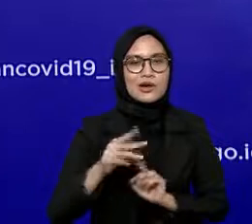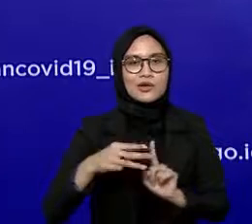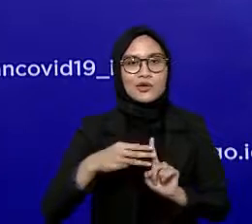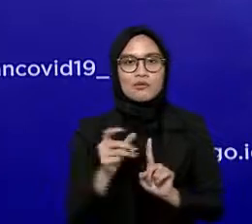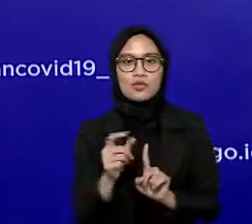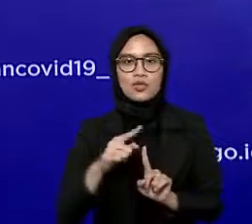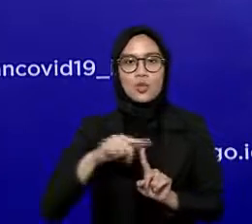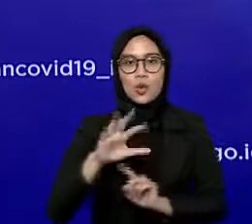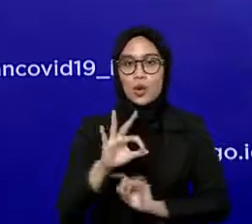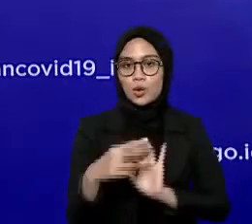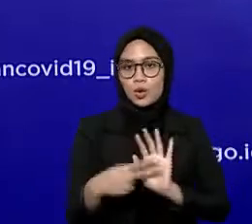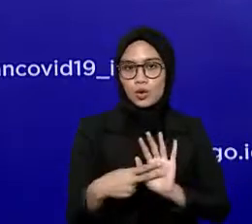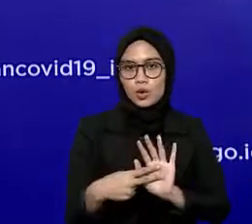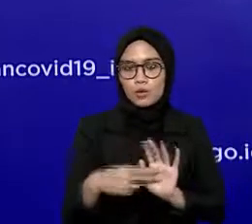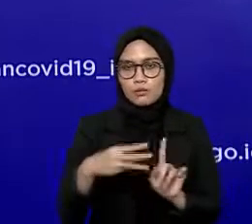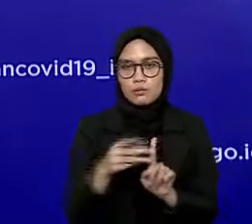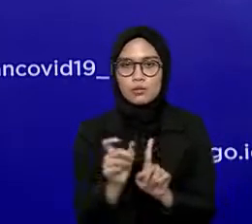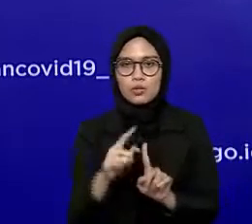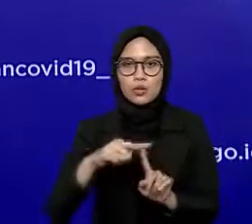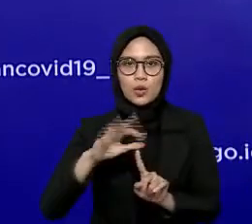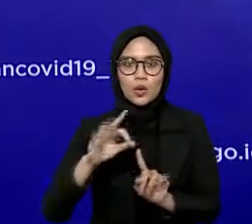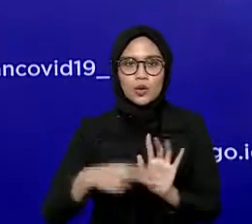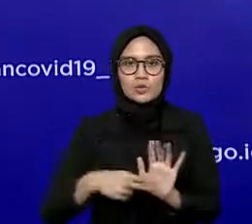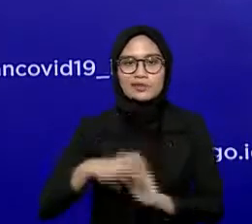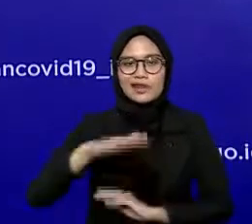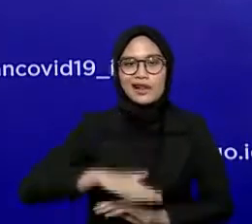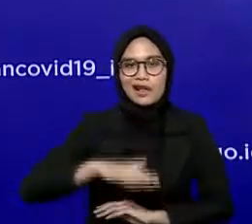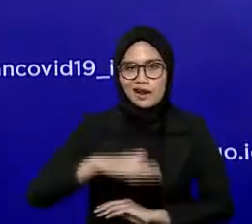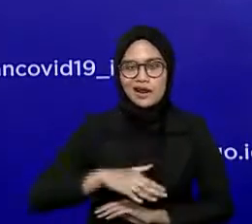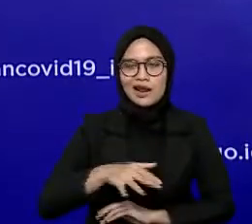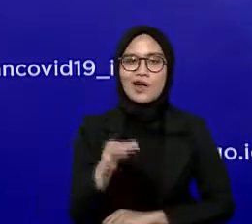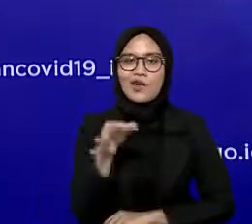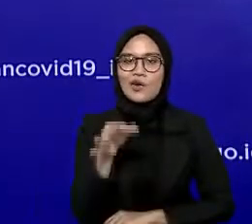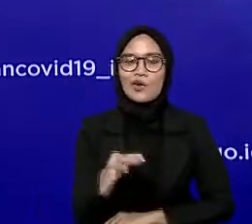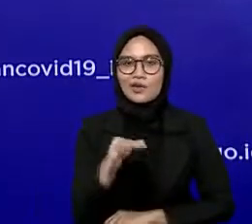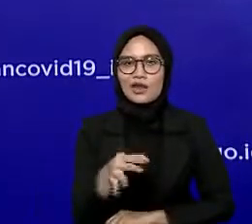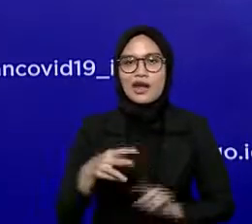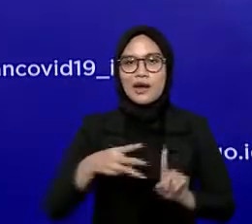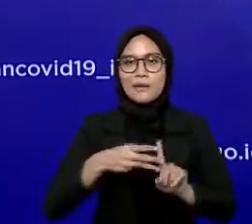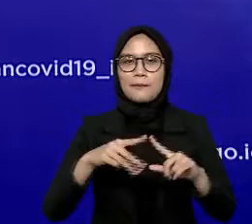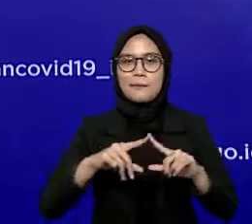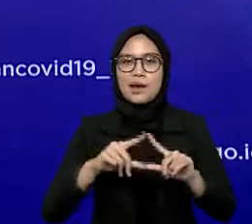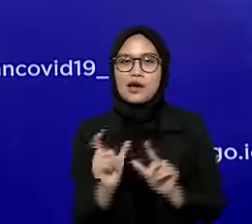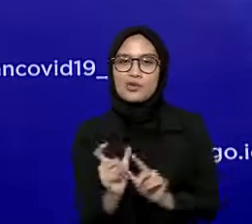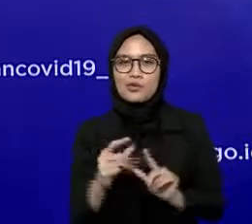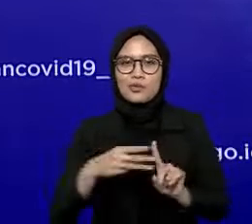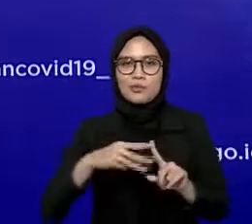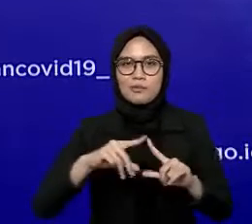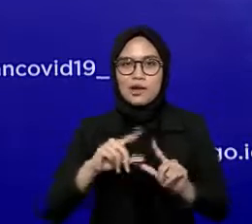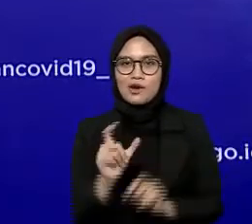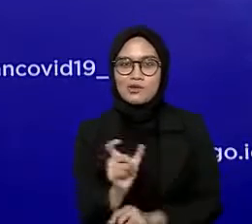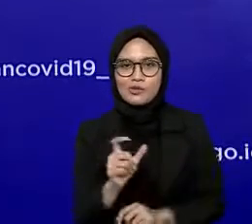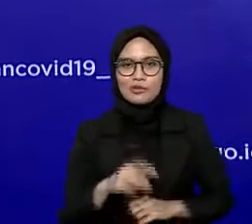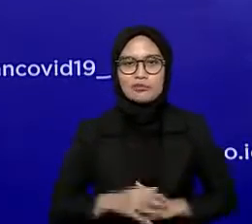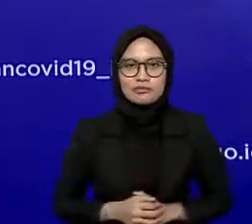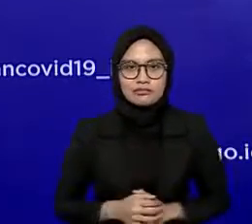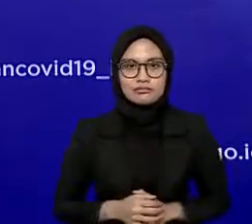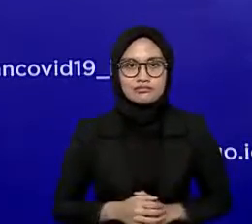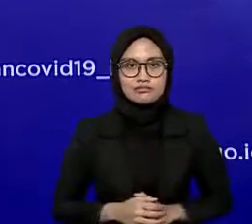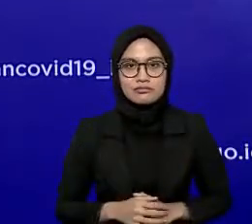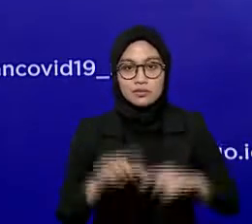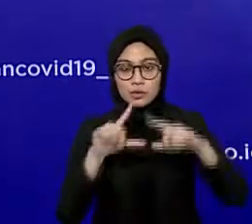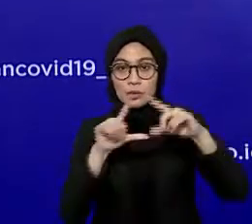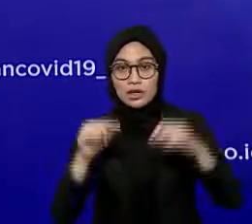Kabupaten Buton Selatan, Kabupaten Konawe Selatan, dan Kota Bau-Bau. Serta Sumatera